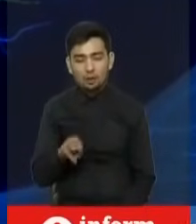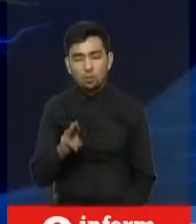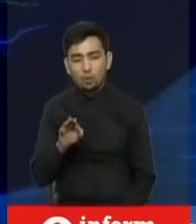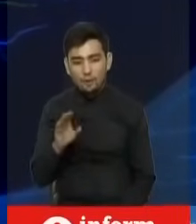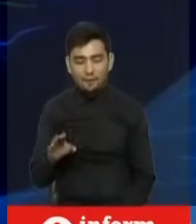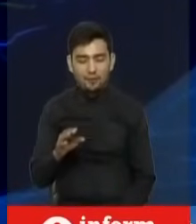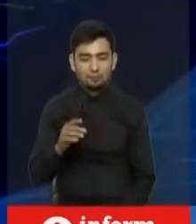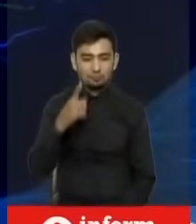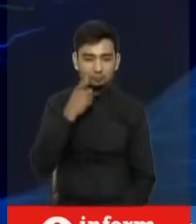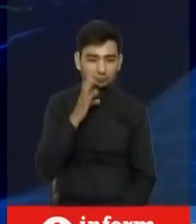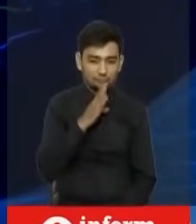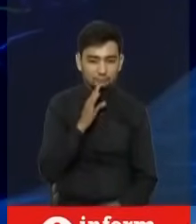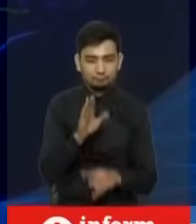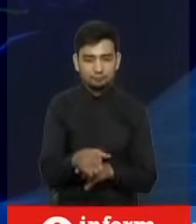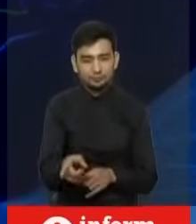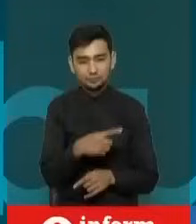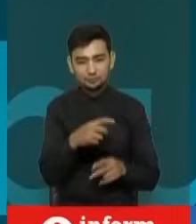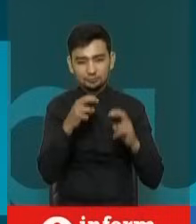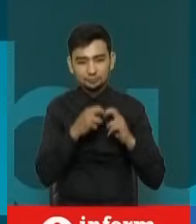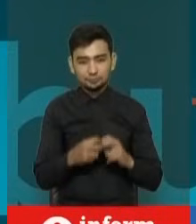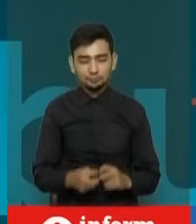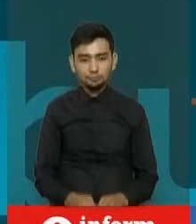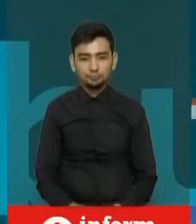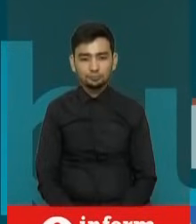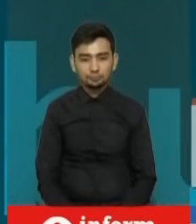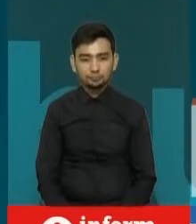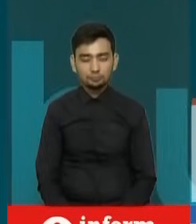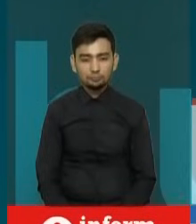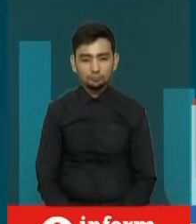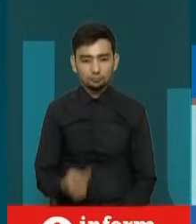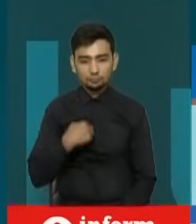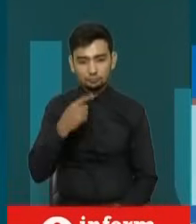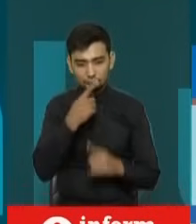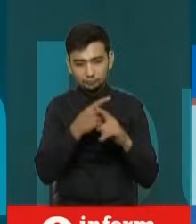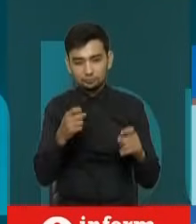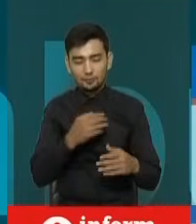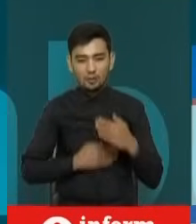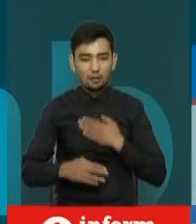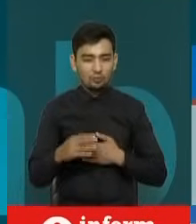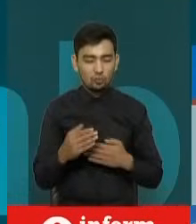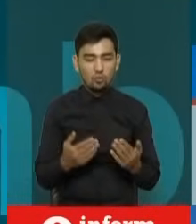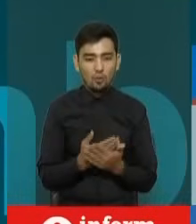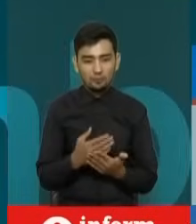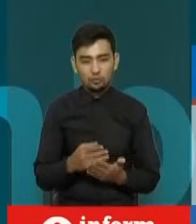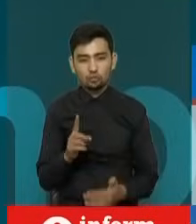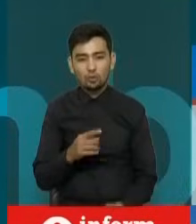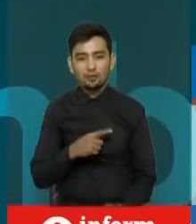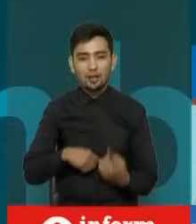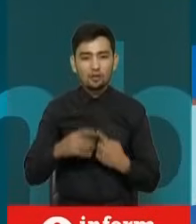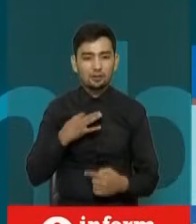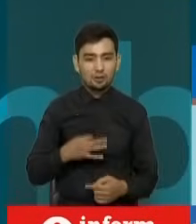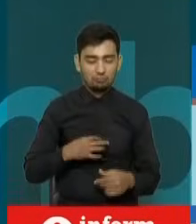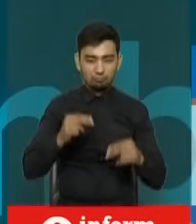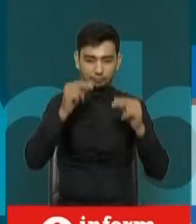отреагировал на обращение и поручил разобраться. Спешим сообщить вам радостную новость о том, что наш сын вышел из